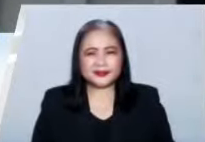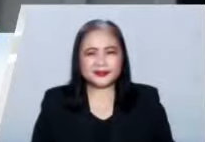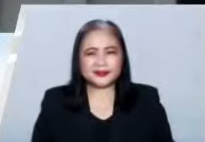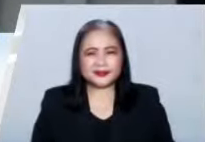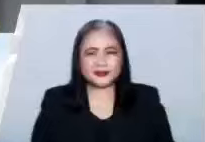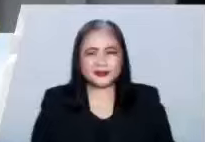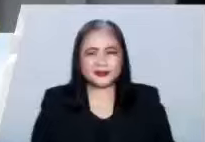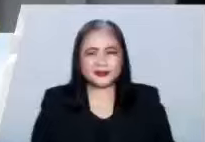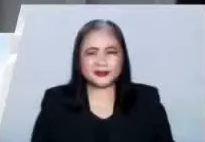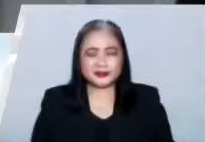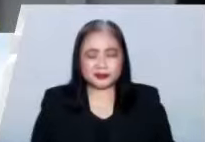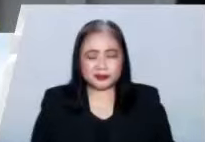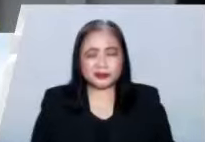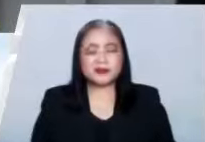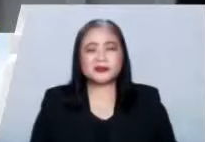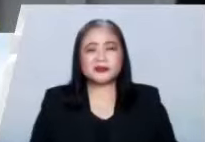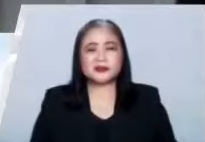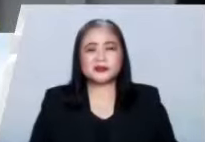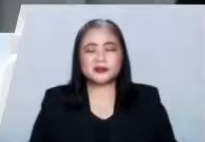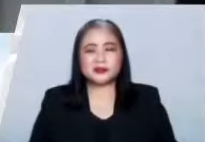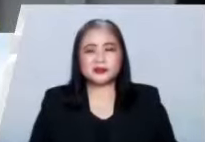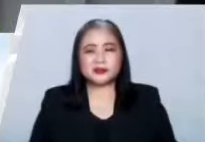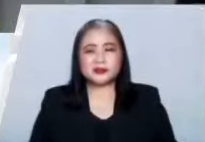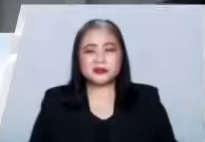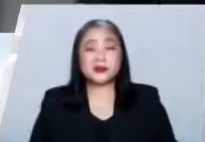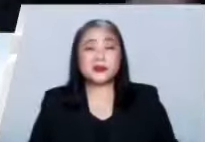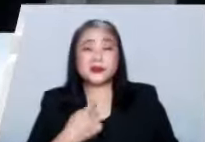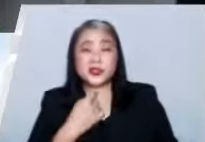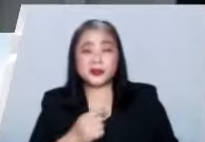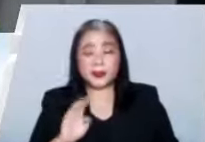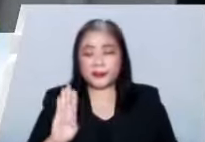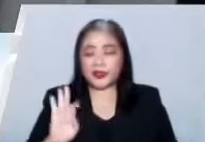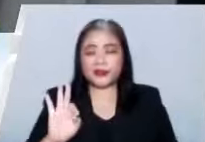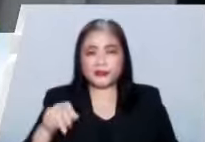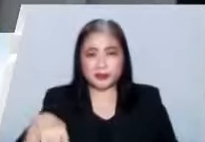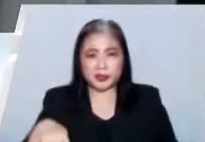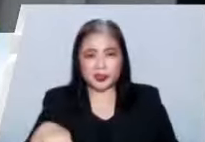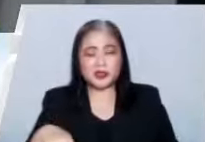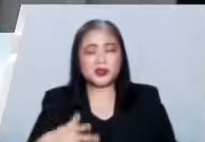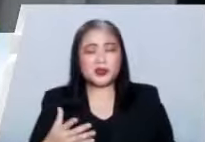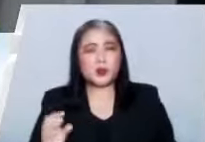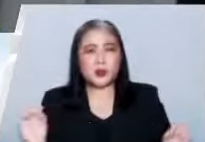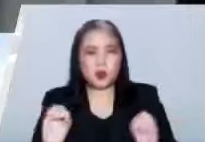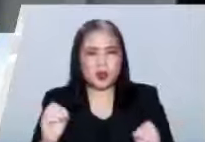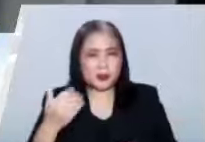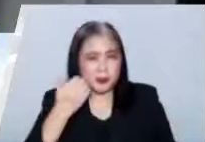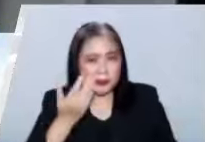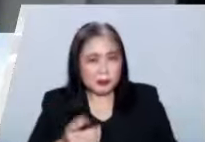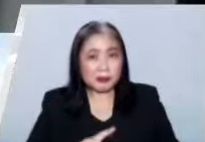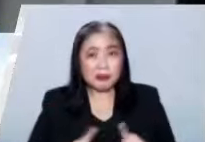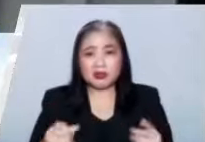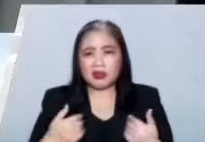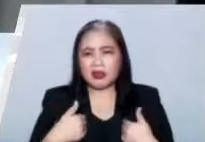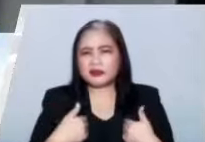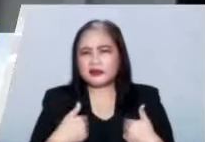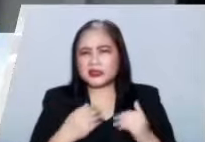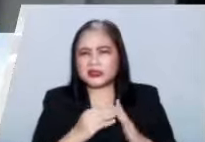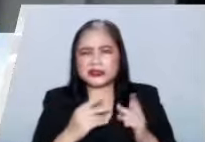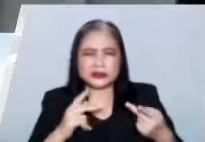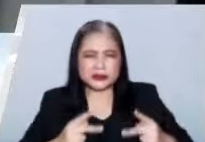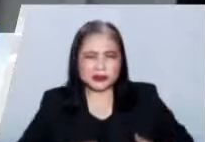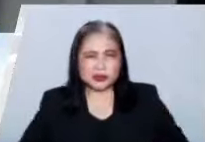Ivan ayon doon sa bfp wala namang naitalang na sa pero may naitala m injured dalawa yan